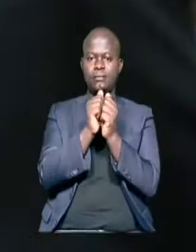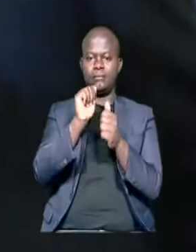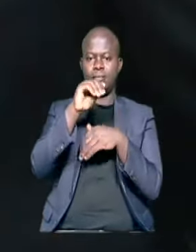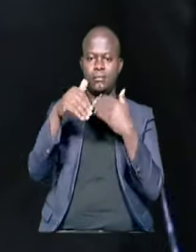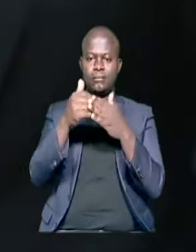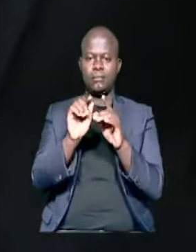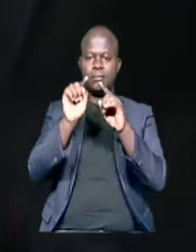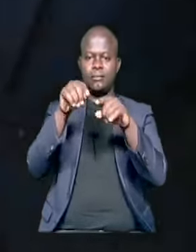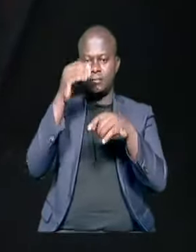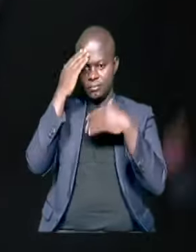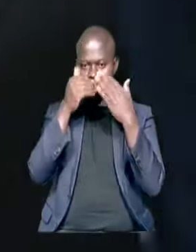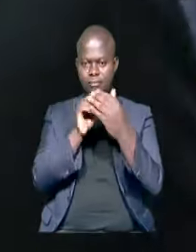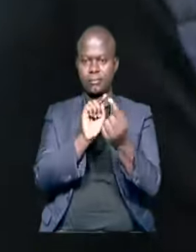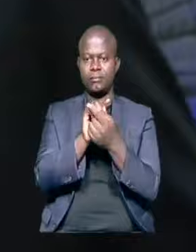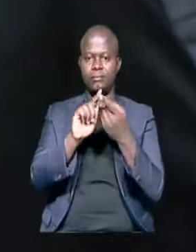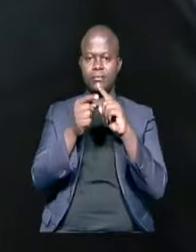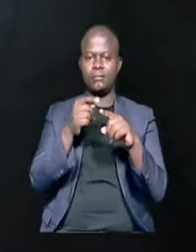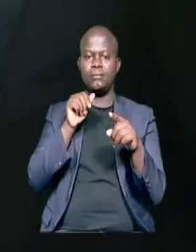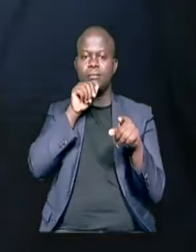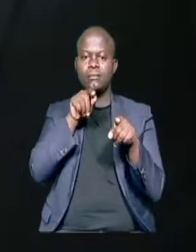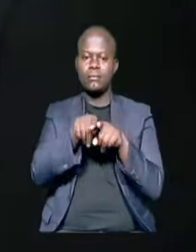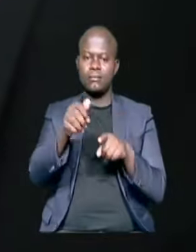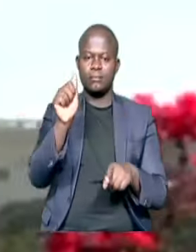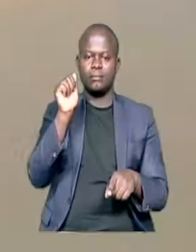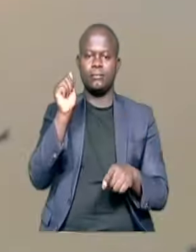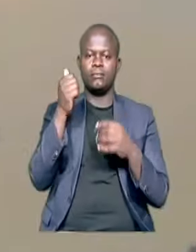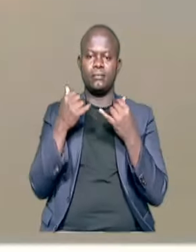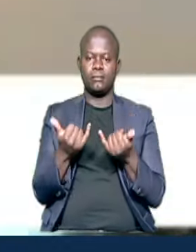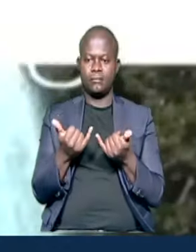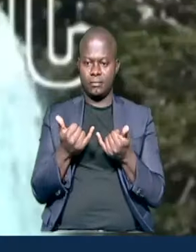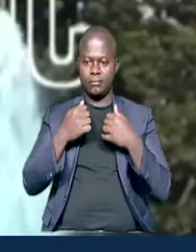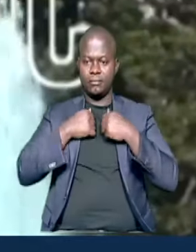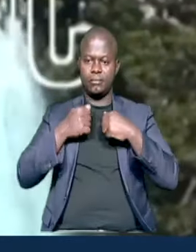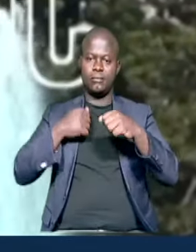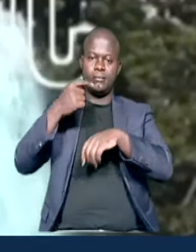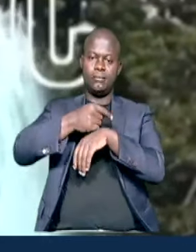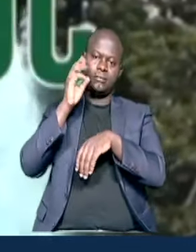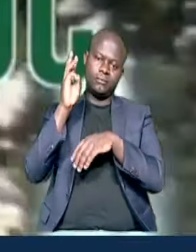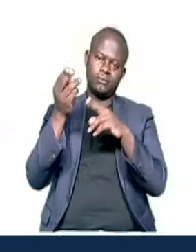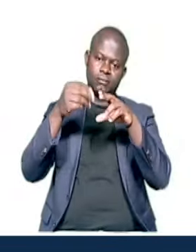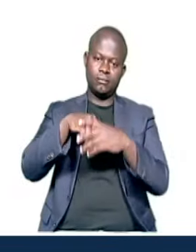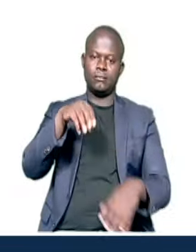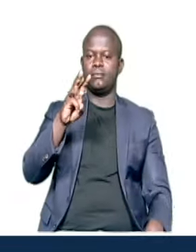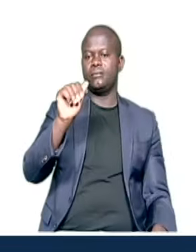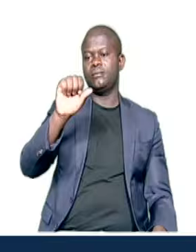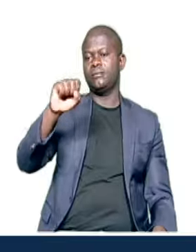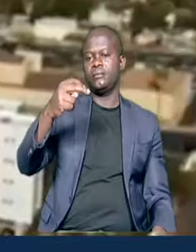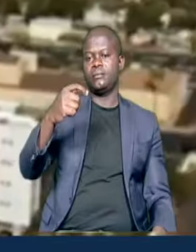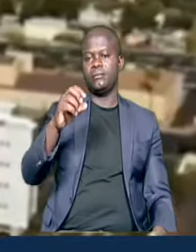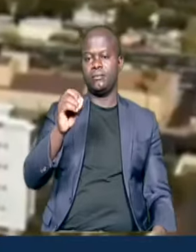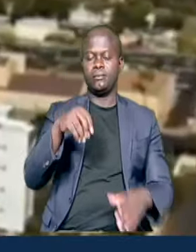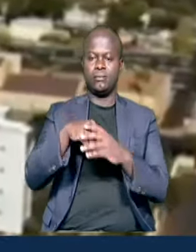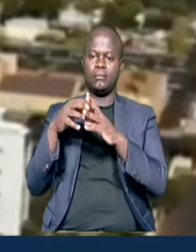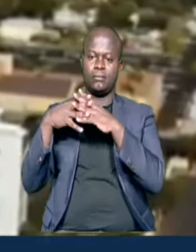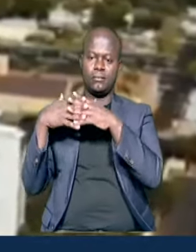bagiyeyo ngo bahure n'inshuti n'abavandimwe babo kuri inshuro Rwanda Day izabera i Washington DC muri Leta Zunze Ubumwe za